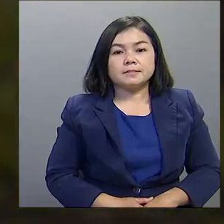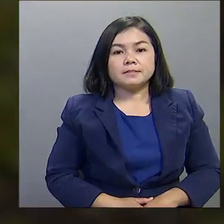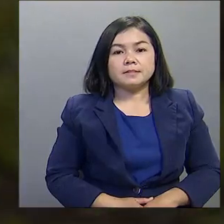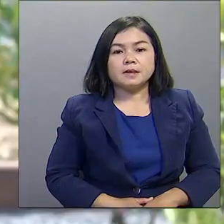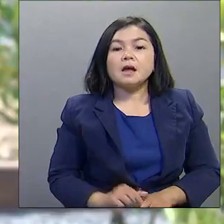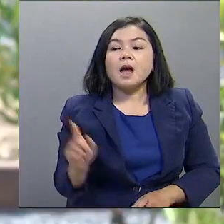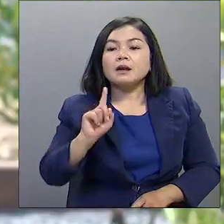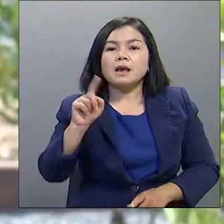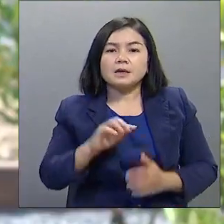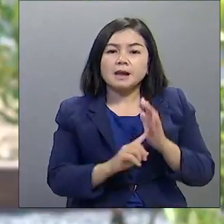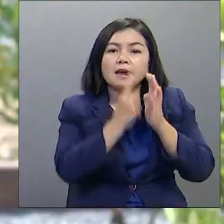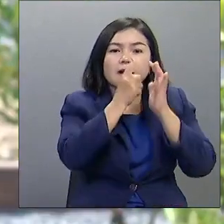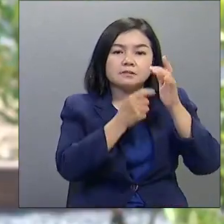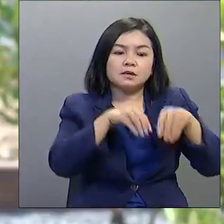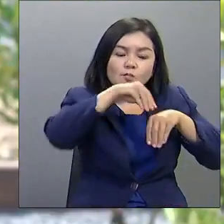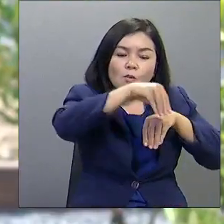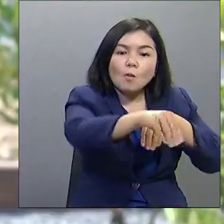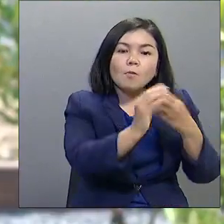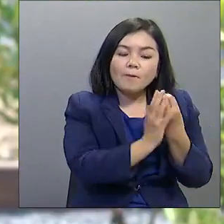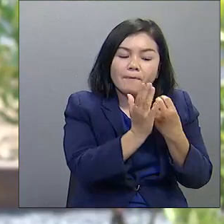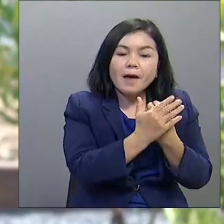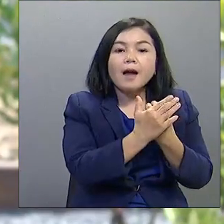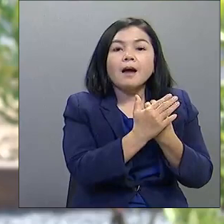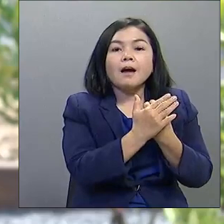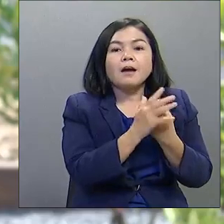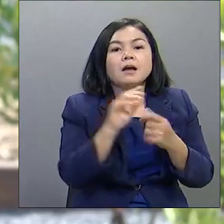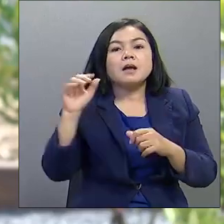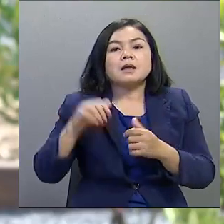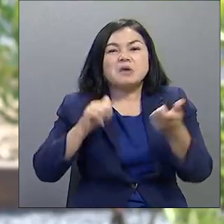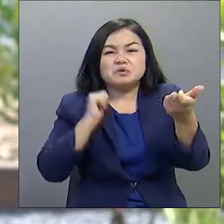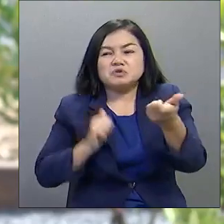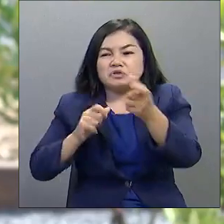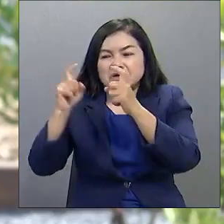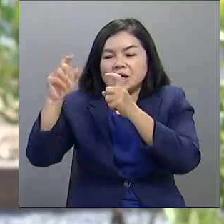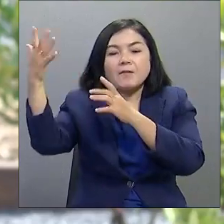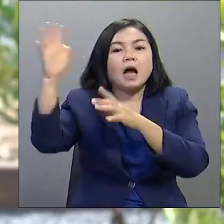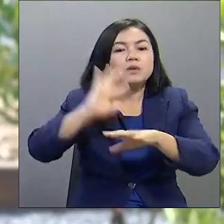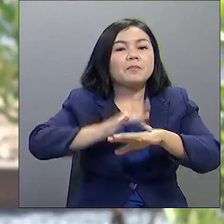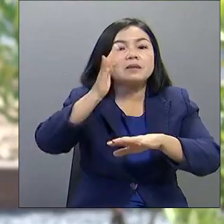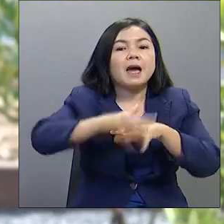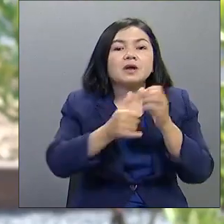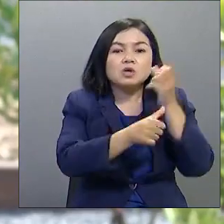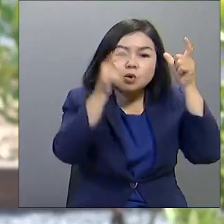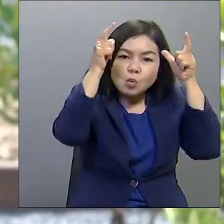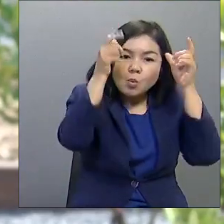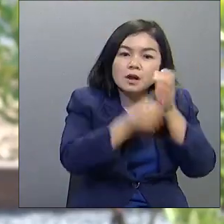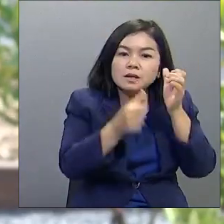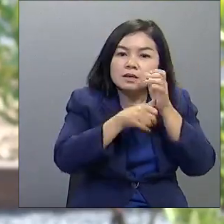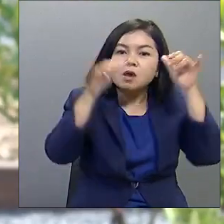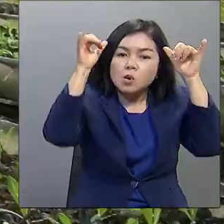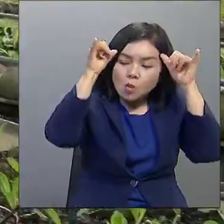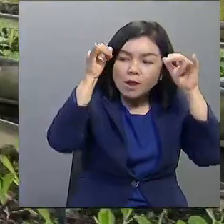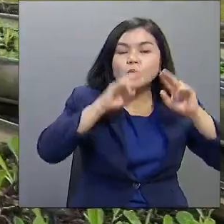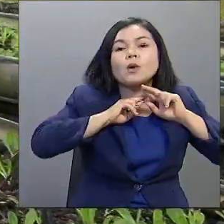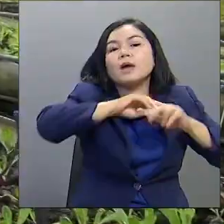คอนเซ็ปต์พี่ตอนทำคือพี่เป็นคนที่ปลูกผักแบบไม่ต้องใช้พวกสารเคมีนะคะโตมากับปุ๋ยคอกเราก็เลยมาเริ่มปลูกแบบใช้ปุ๋ยคอกทั้งหม